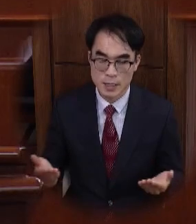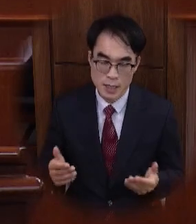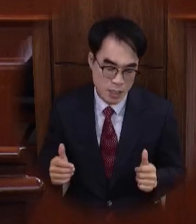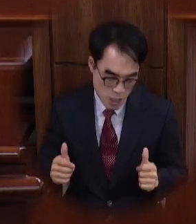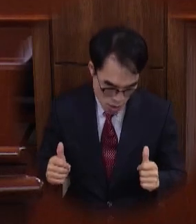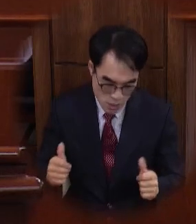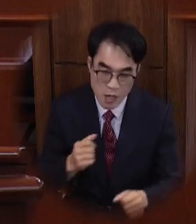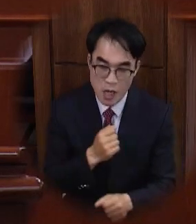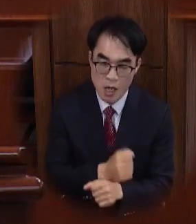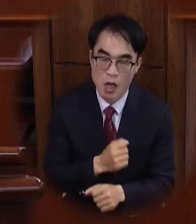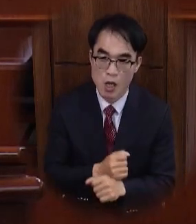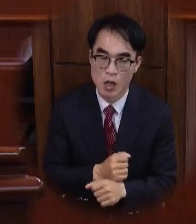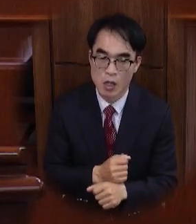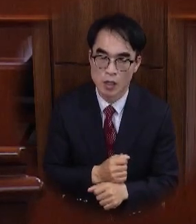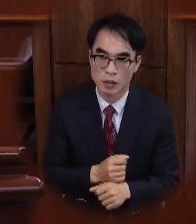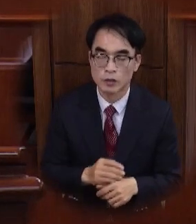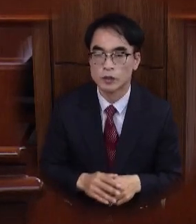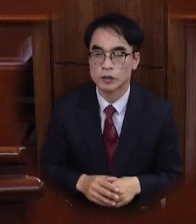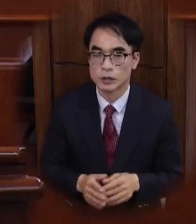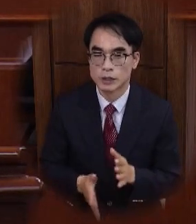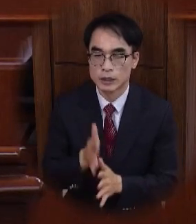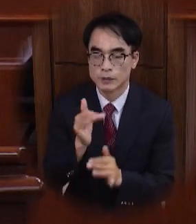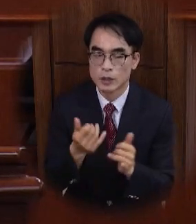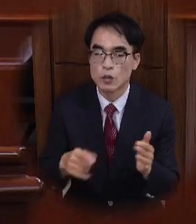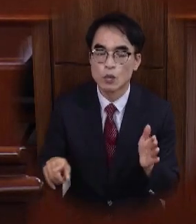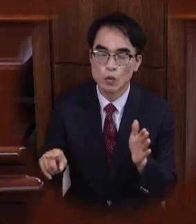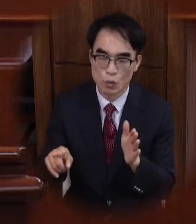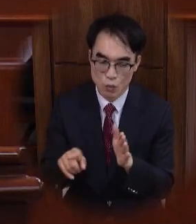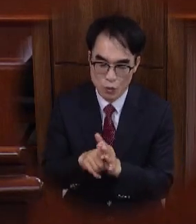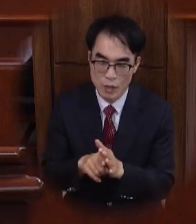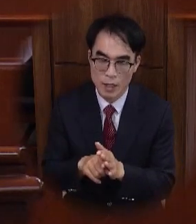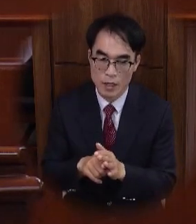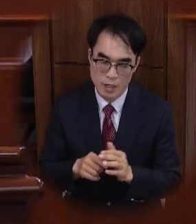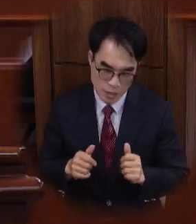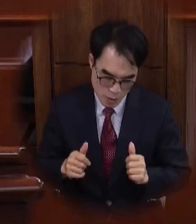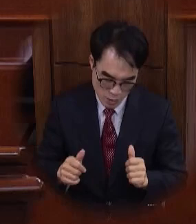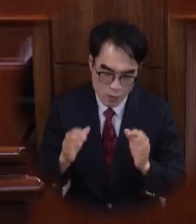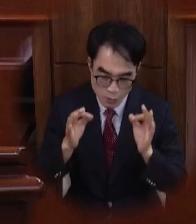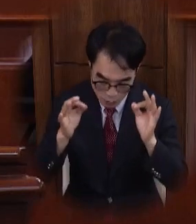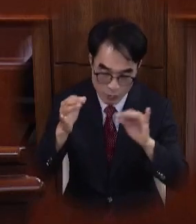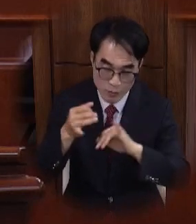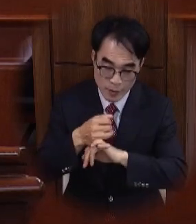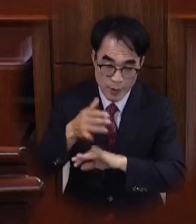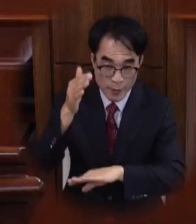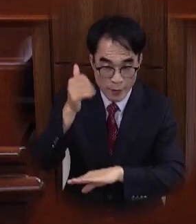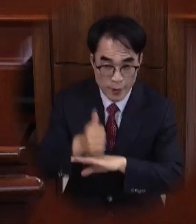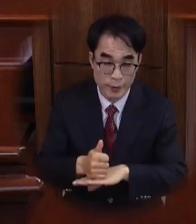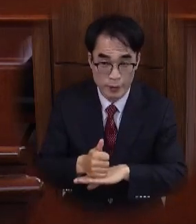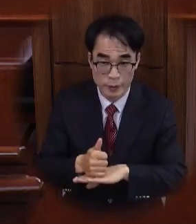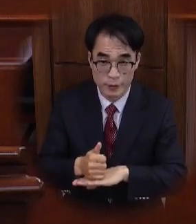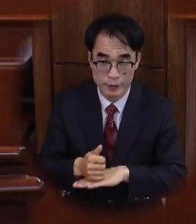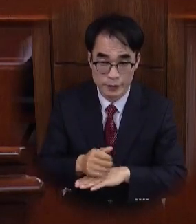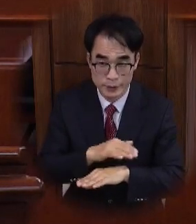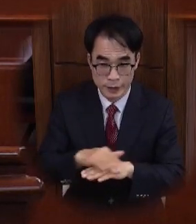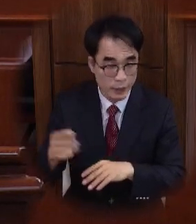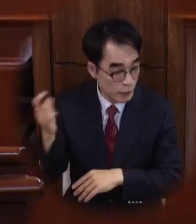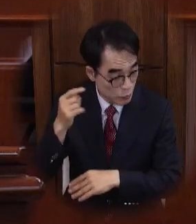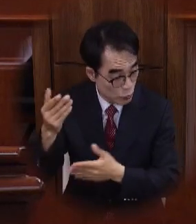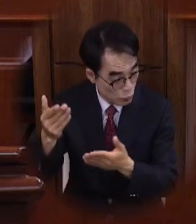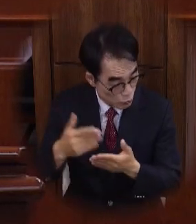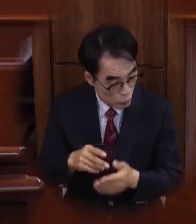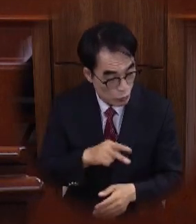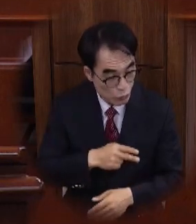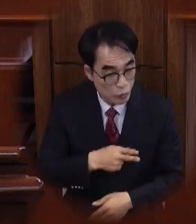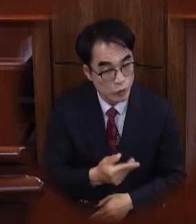물론 시민을 위한 정치의 최선을 다하겠습니다 끝으로 마지막까지 경청해 주신